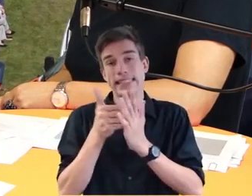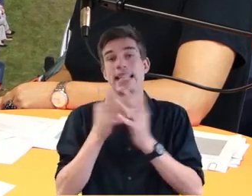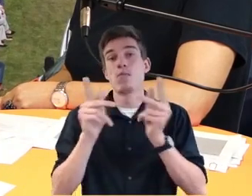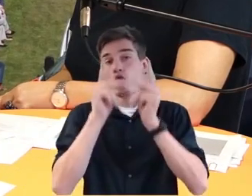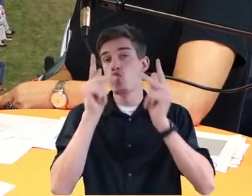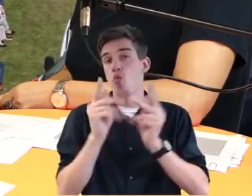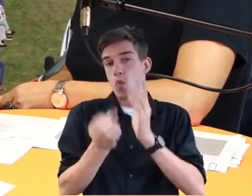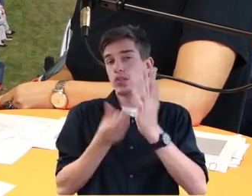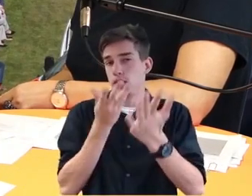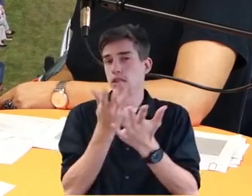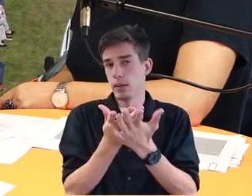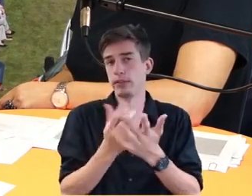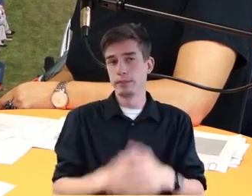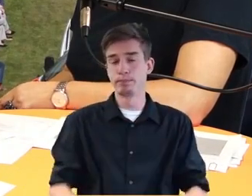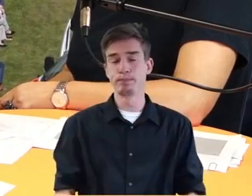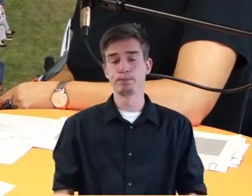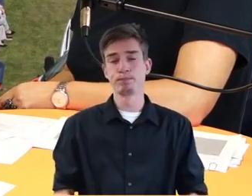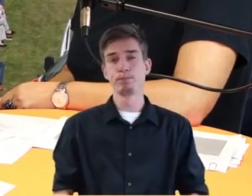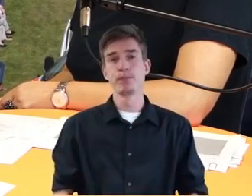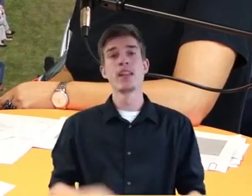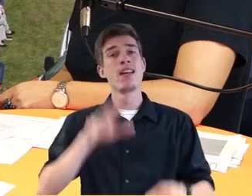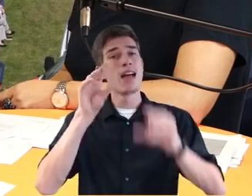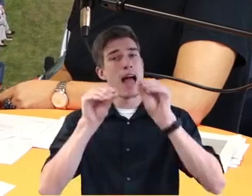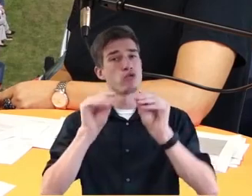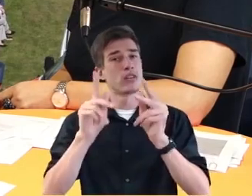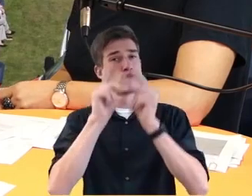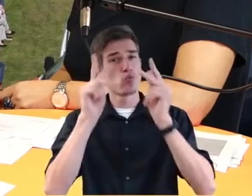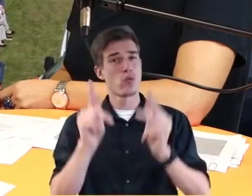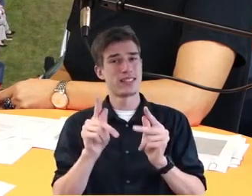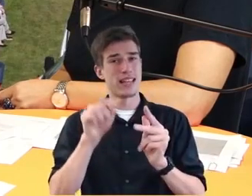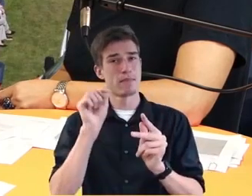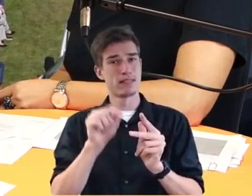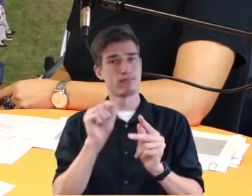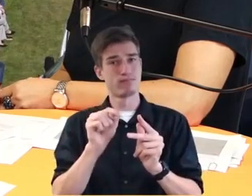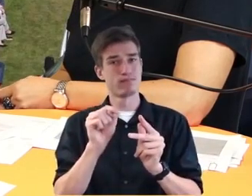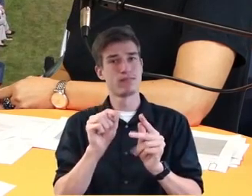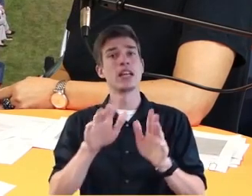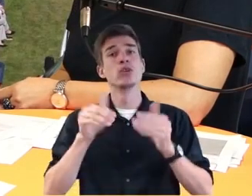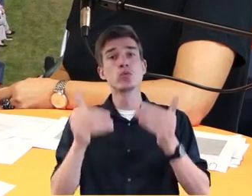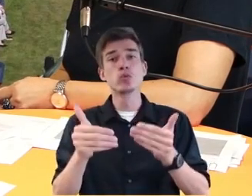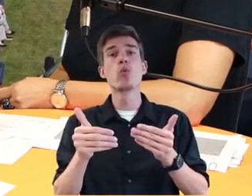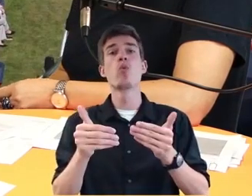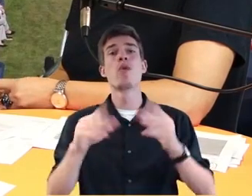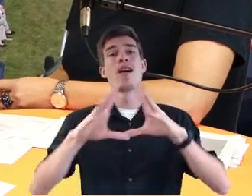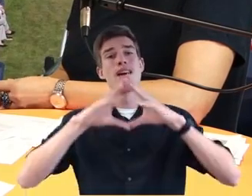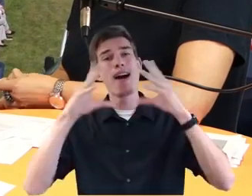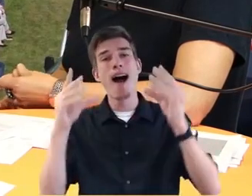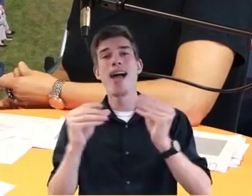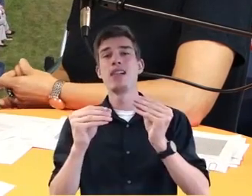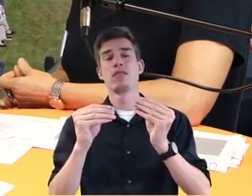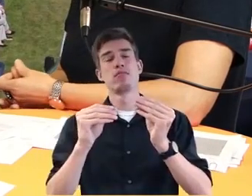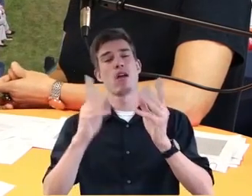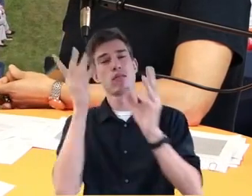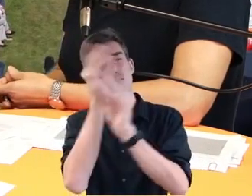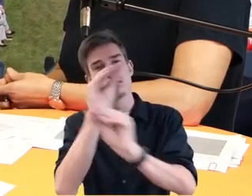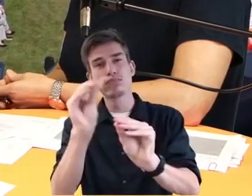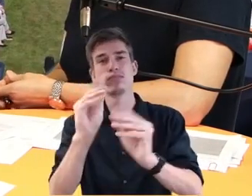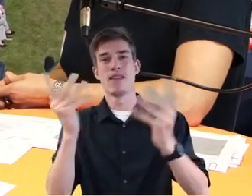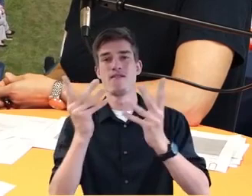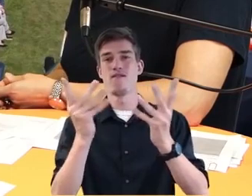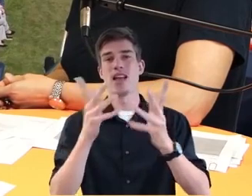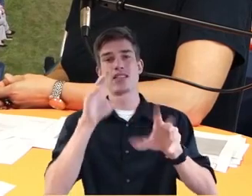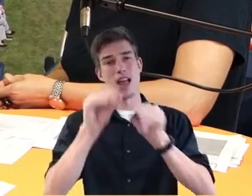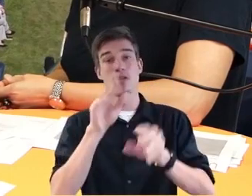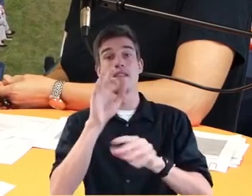Ausstattungskonzept. Das Ausstattungskonzept stellt also letztlich die Gesamtschau all der Ausstattung dar, verteilt auf